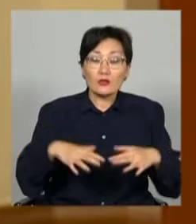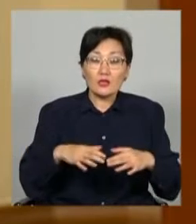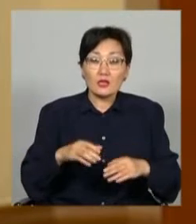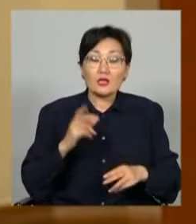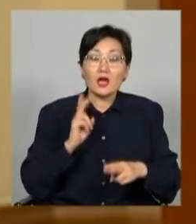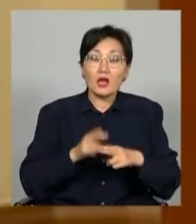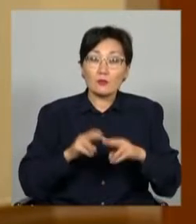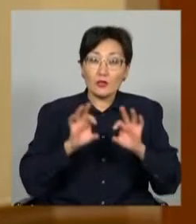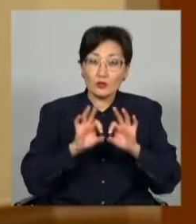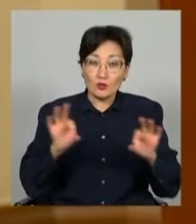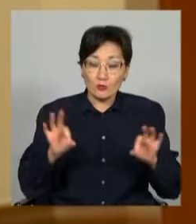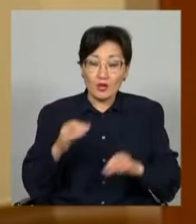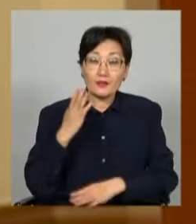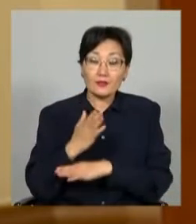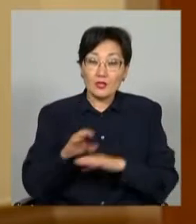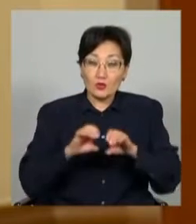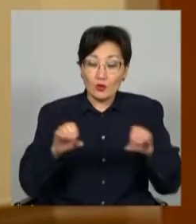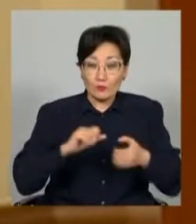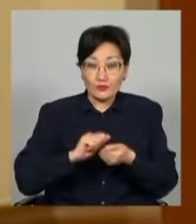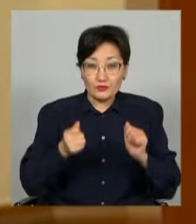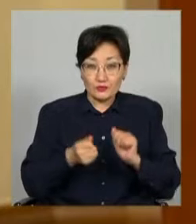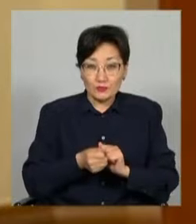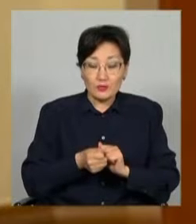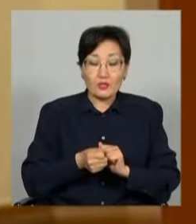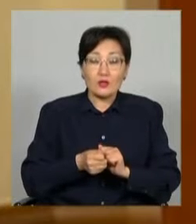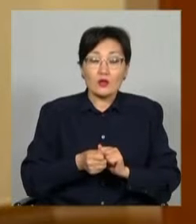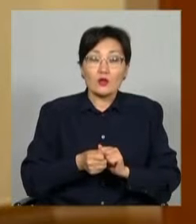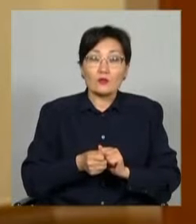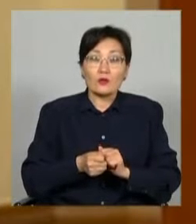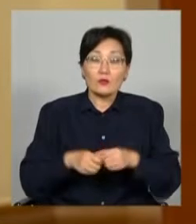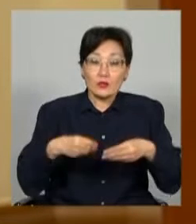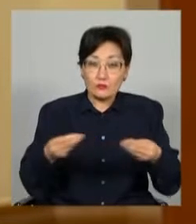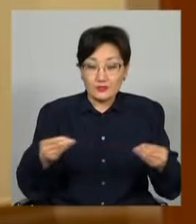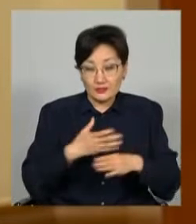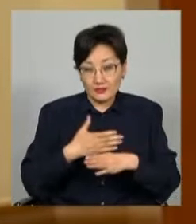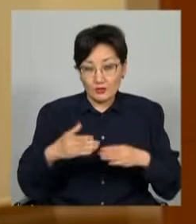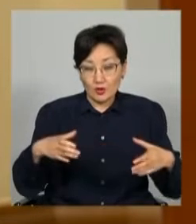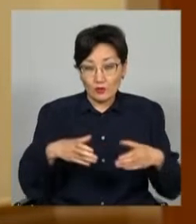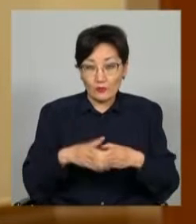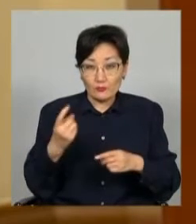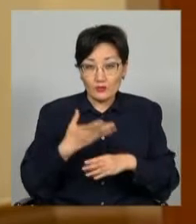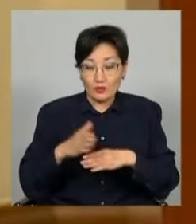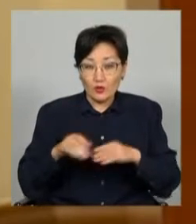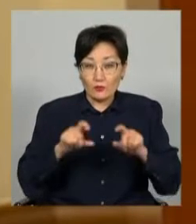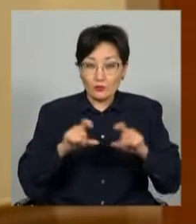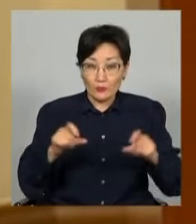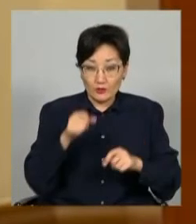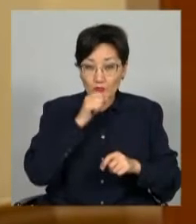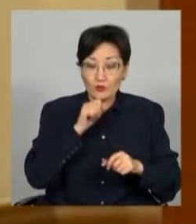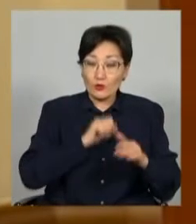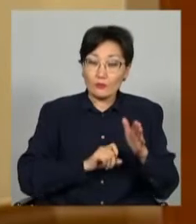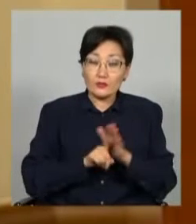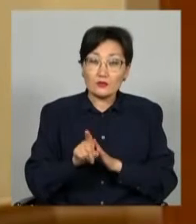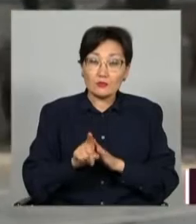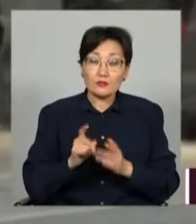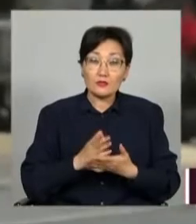арматура, таяқ, тас, молотов көкелімен қаруландырды. Кейіннен топтың бір бөлігі дүкендерді қиратып,